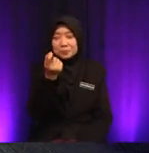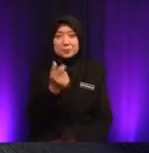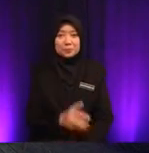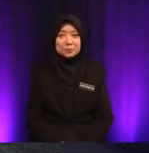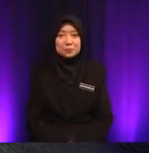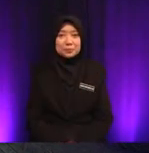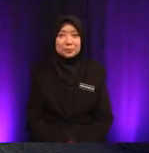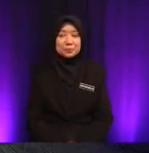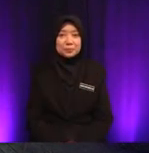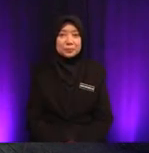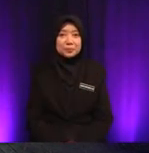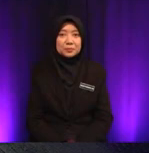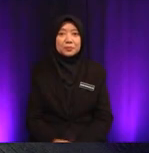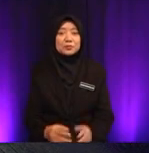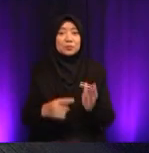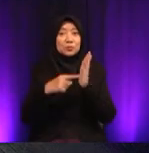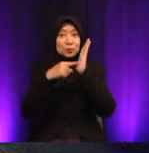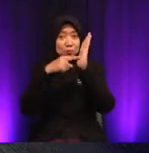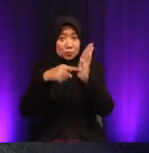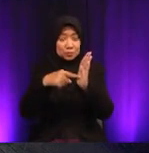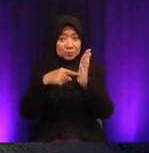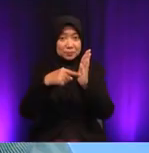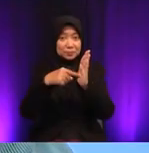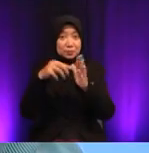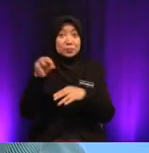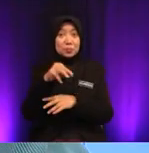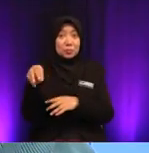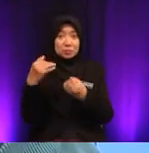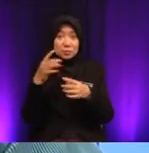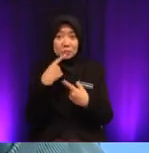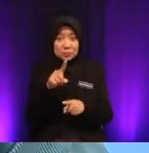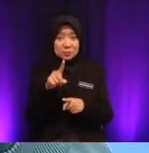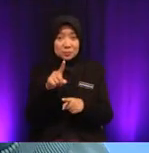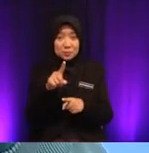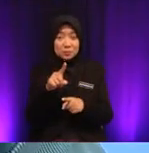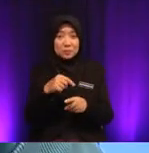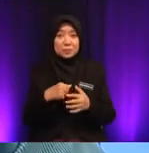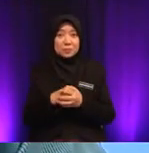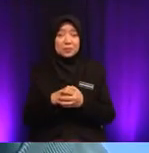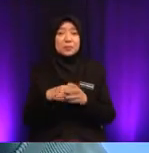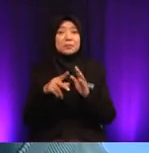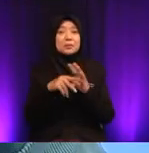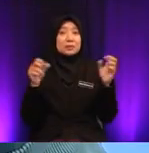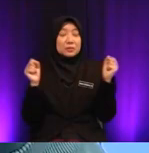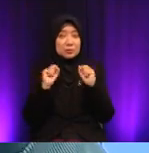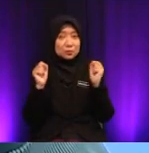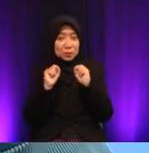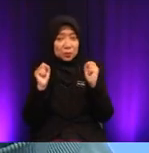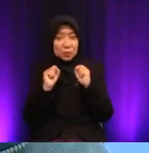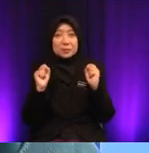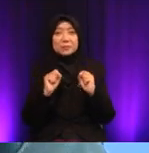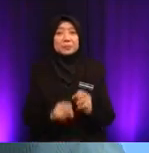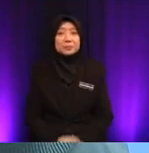satu dua tiga yang ada dekat rumah penyejuk beku